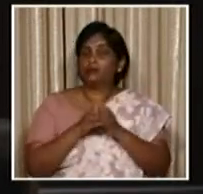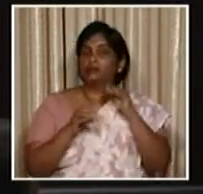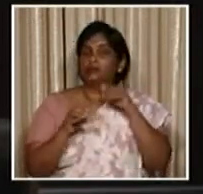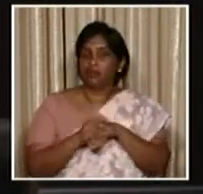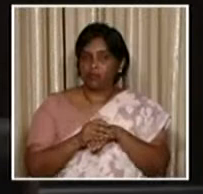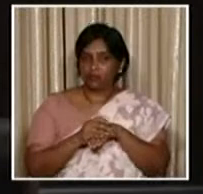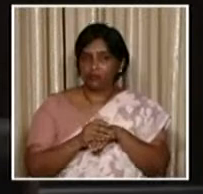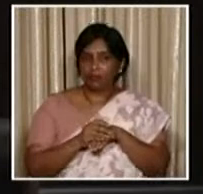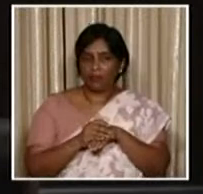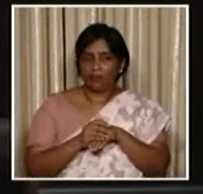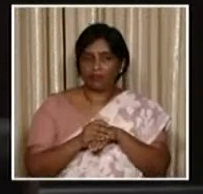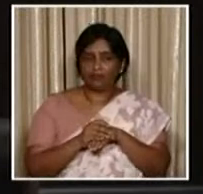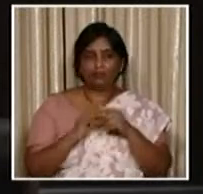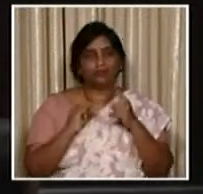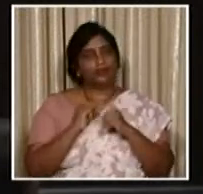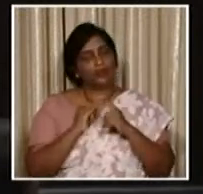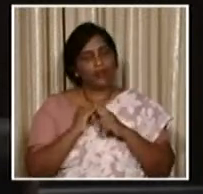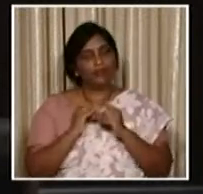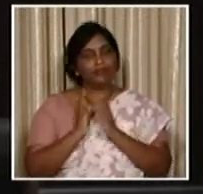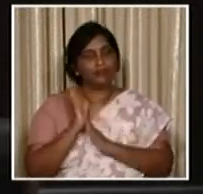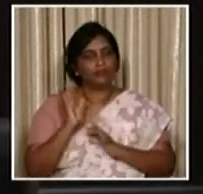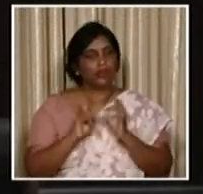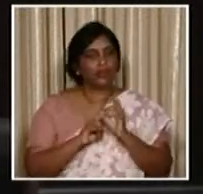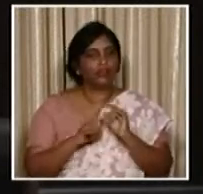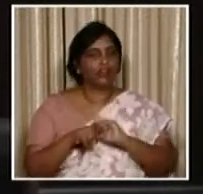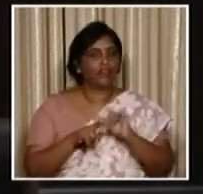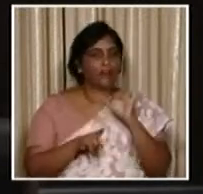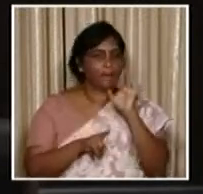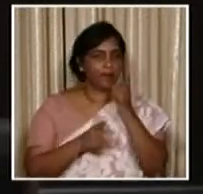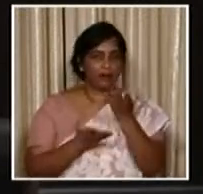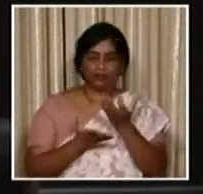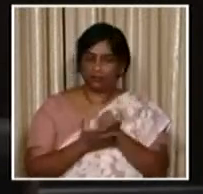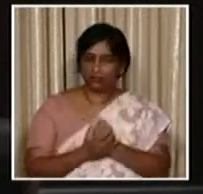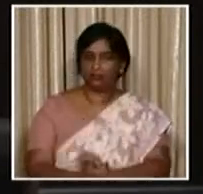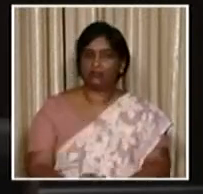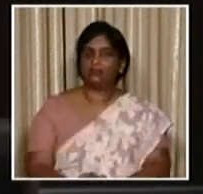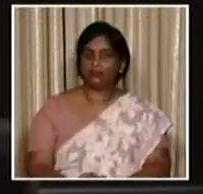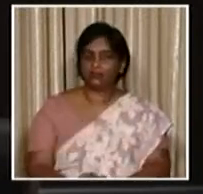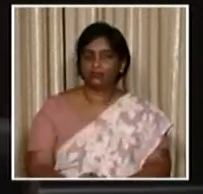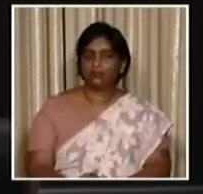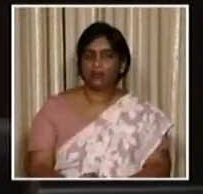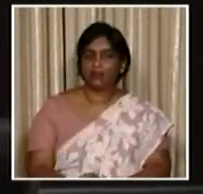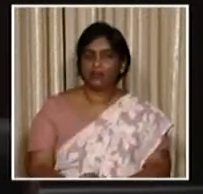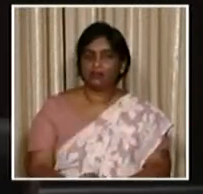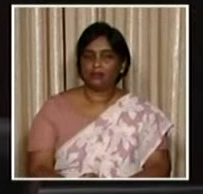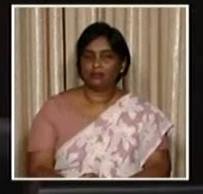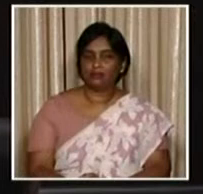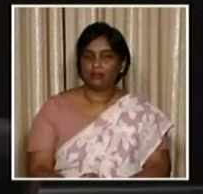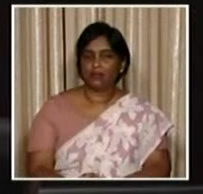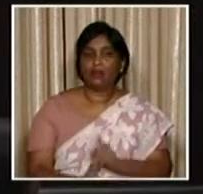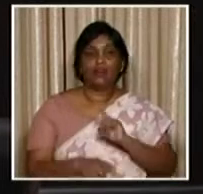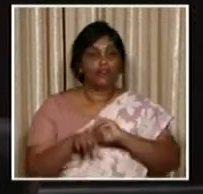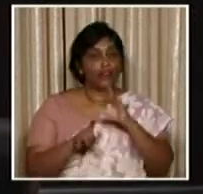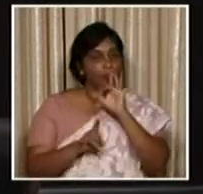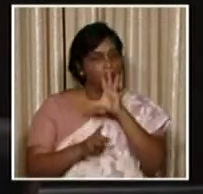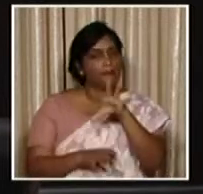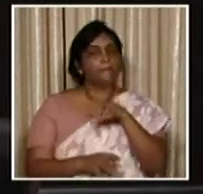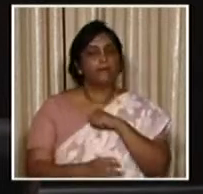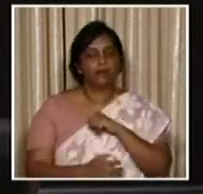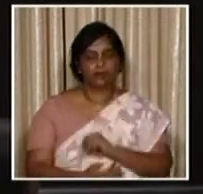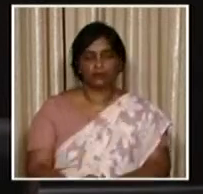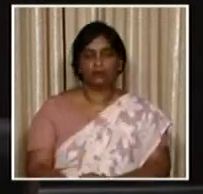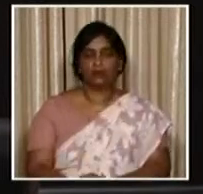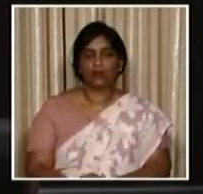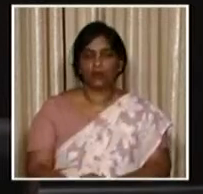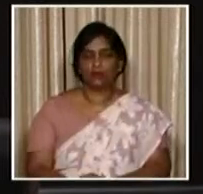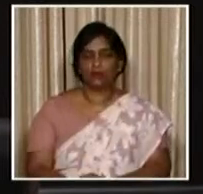ගන්න. මට උදේකාන්ත මන්ත්‍රීතුමාගේ විනාඩි 15කුත් ඉල්ල ගත්තාමම ඒකත් මං හිතන්නේ උතන තියෙනවා මං ඒ විනාඩි 15ක් පාවිච්චි කරනවා මේ